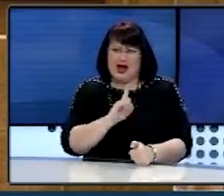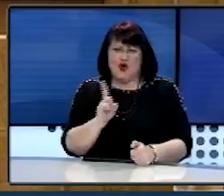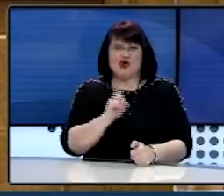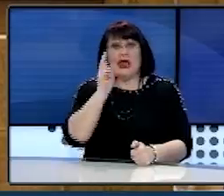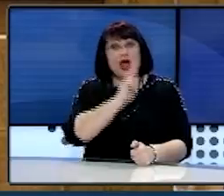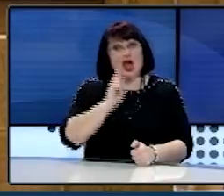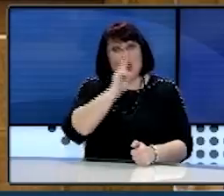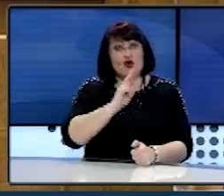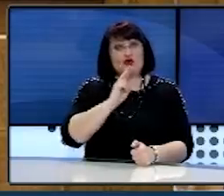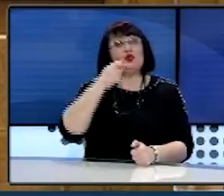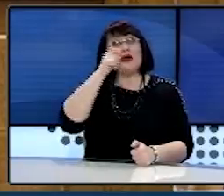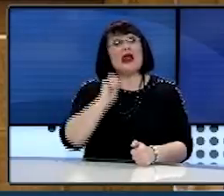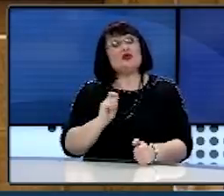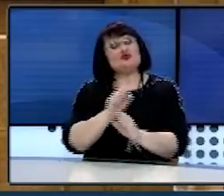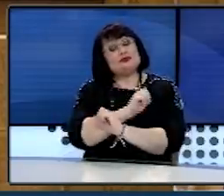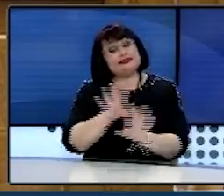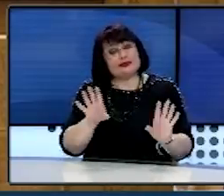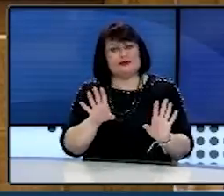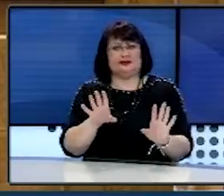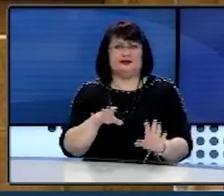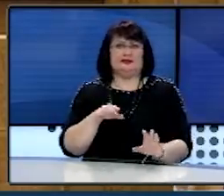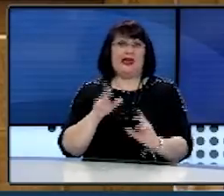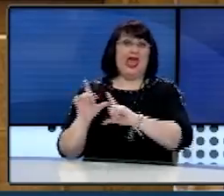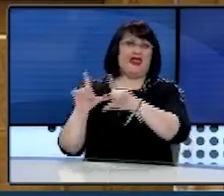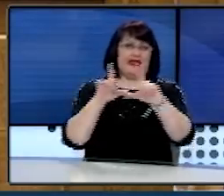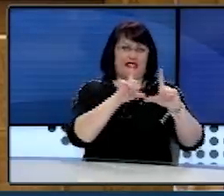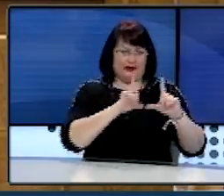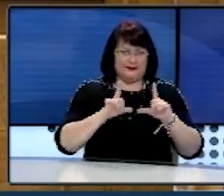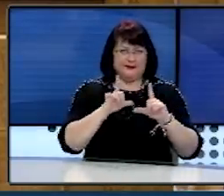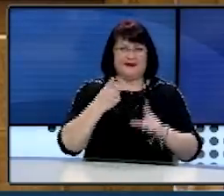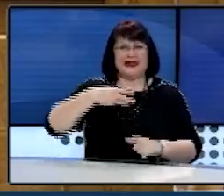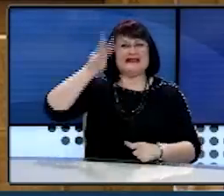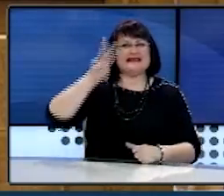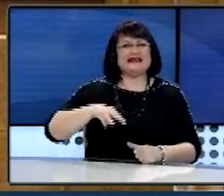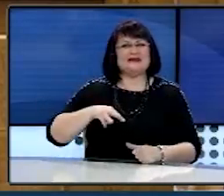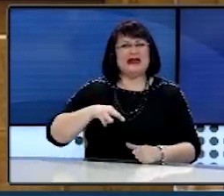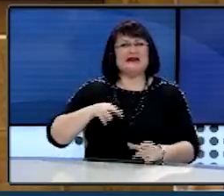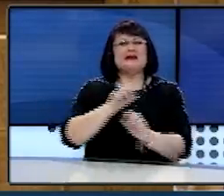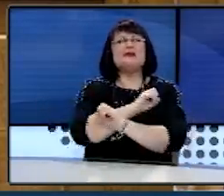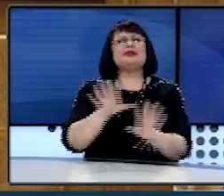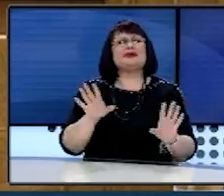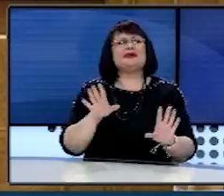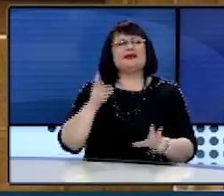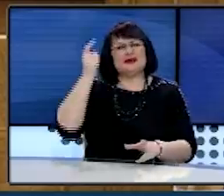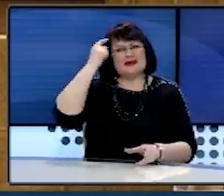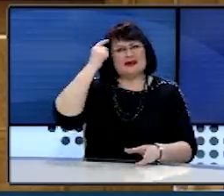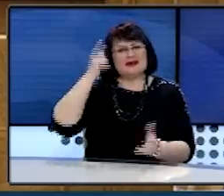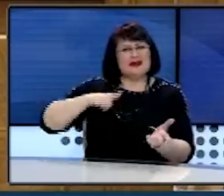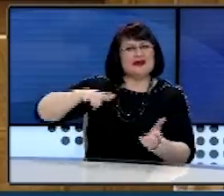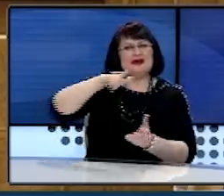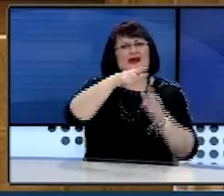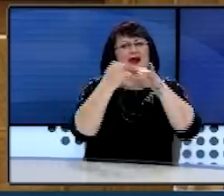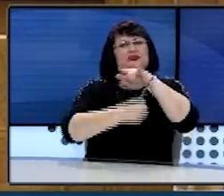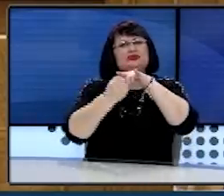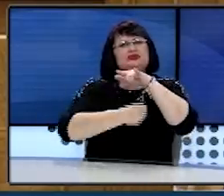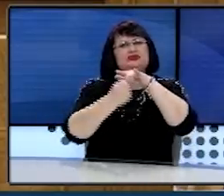από Ρώσους και από Ουκρανούς. Αυτό μάλιστα που έγινε πριν τρεις μέρες viral, που έδειχνε στρατιωτικό αεροπλάνο να βομβαρδίζει